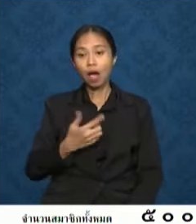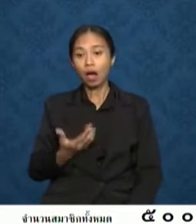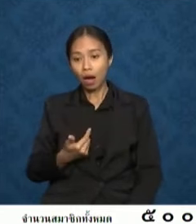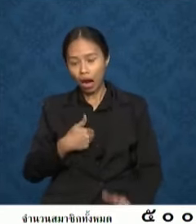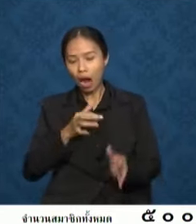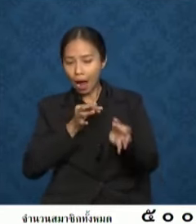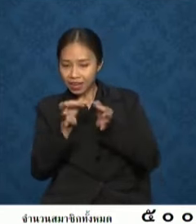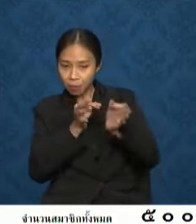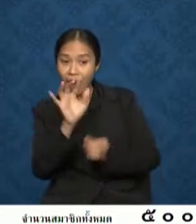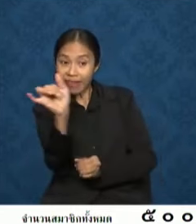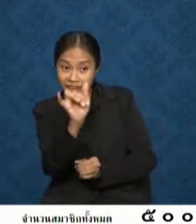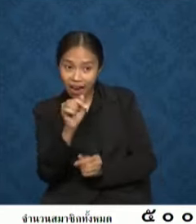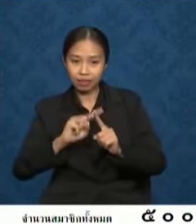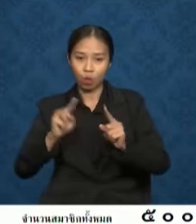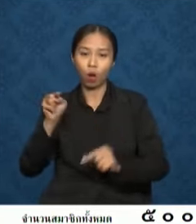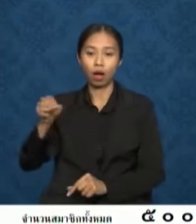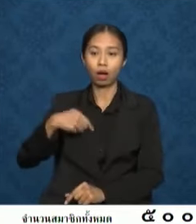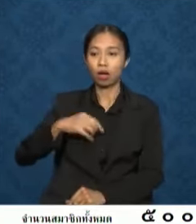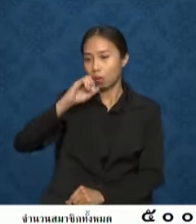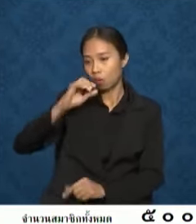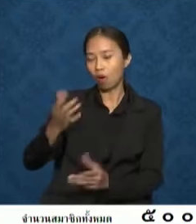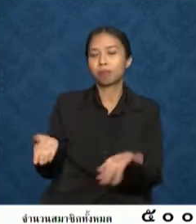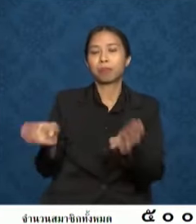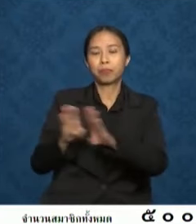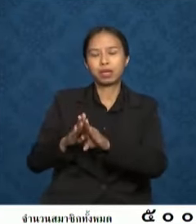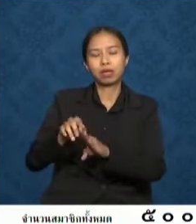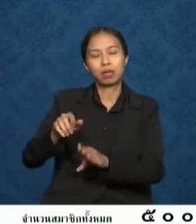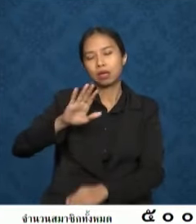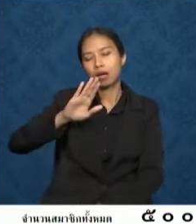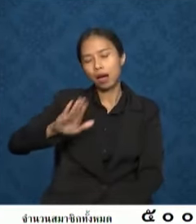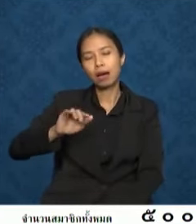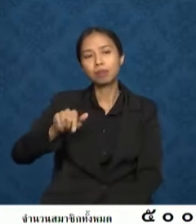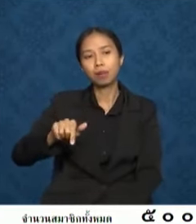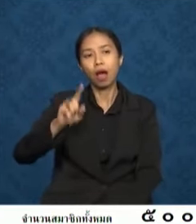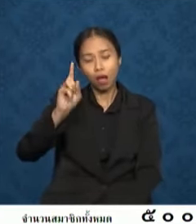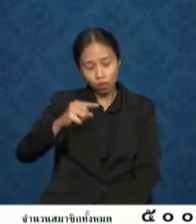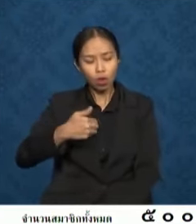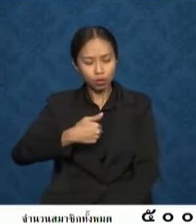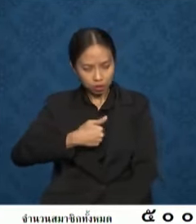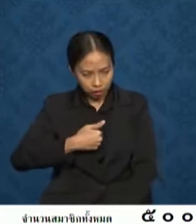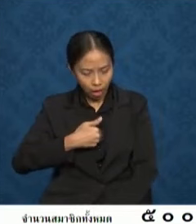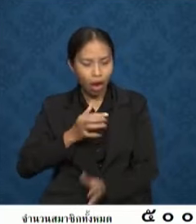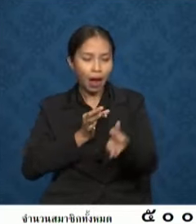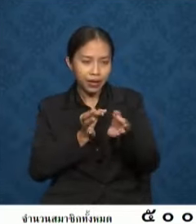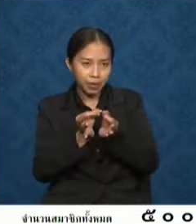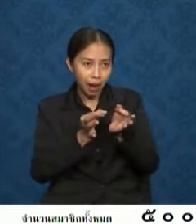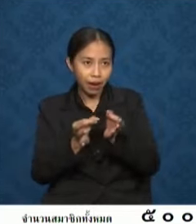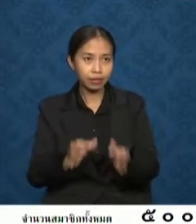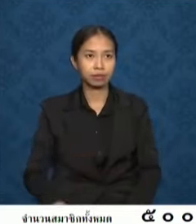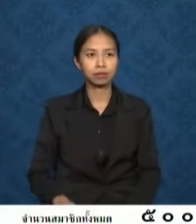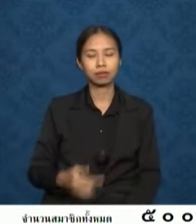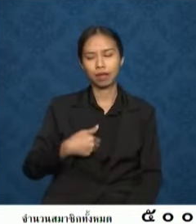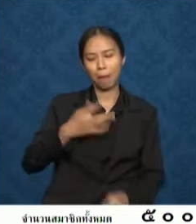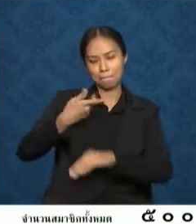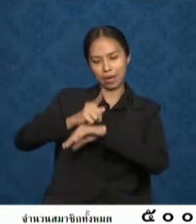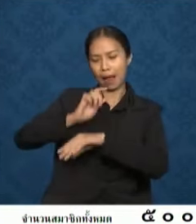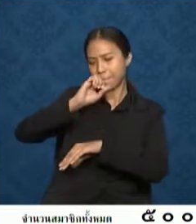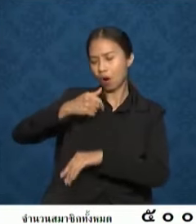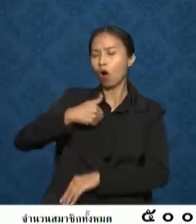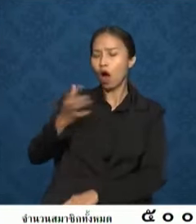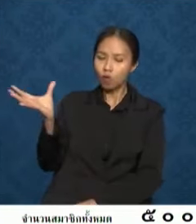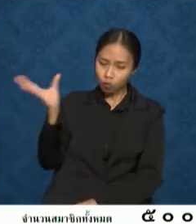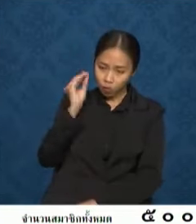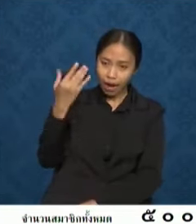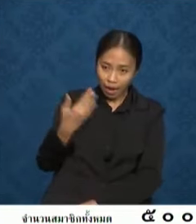ประท้วงท่านประธานเรื่องอะไรนะครับแล้วท่านประธานก็ปิดไมค์ผมนะครับท่านประธานต้องฟังผมก่อนผมฟังแล้วครับท่านอัครเดชท่านท่านอ้างของ